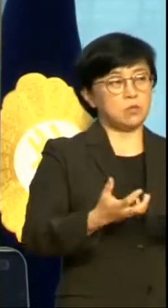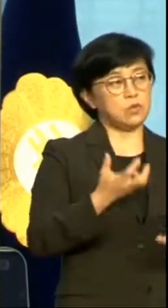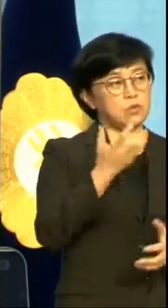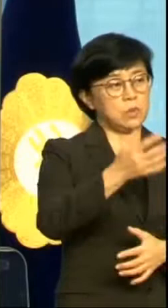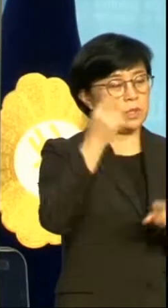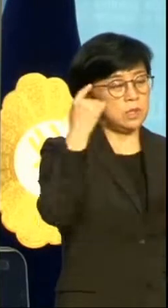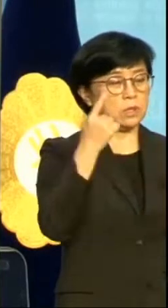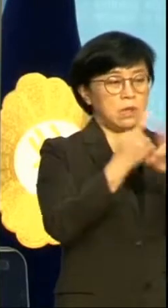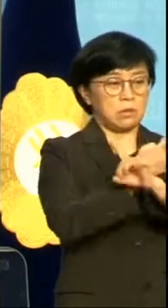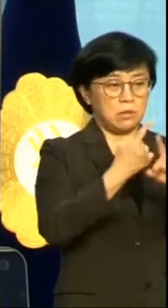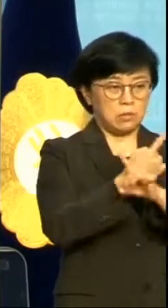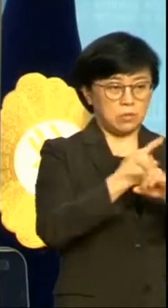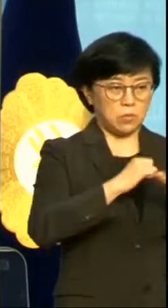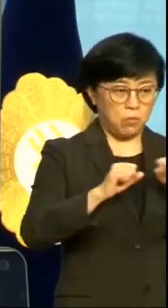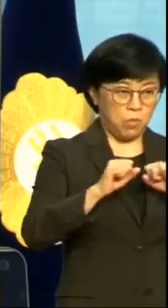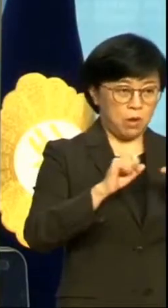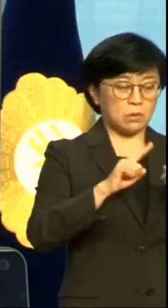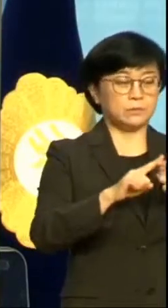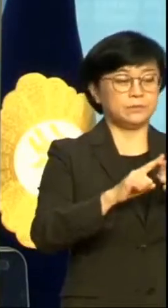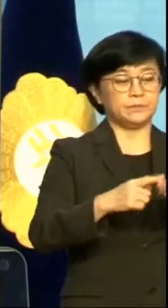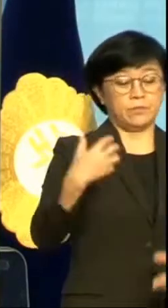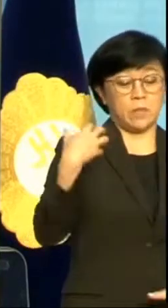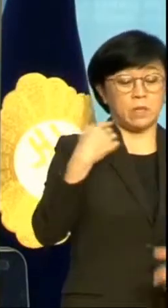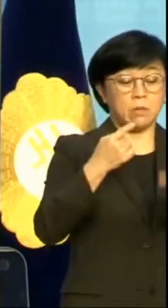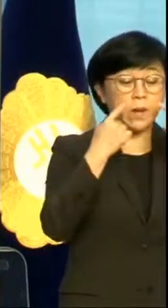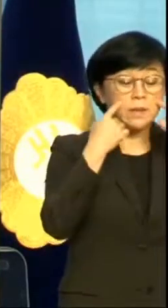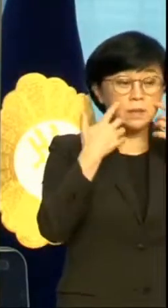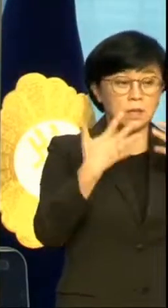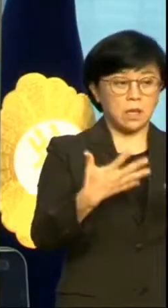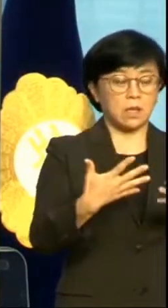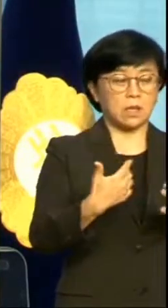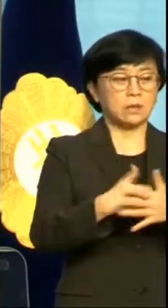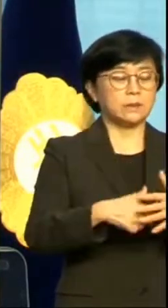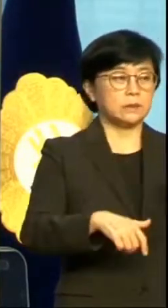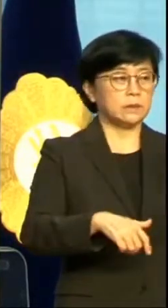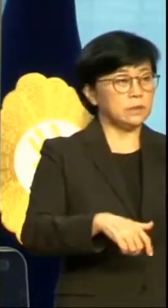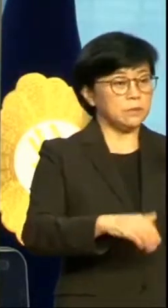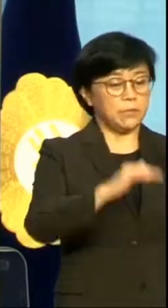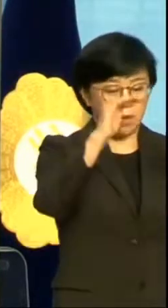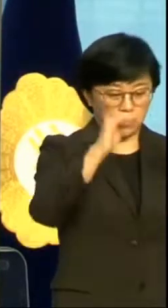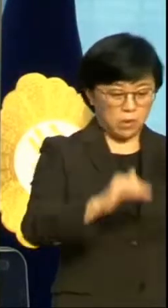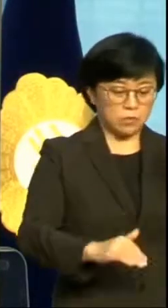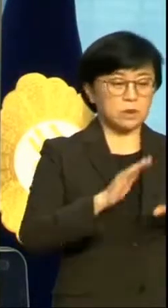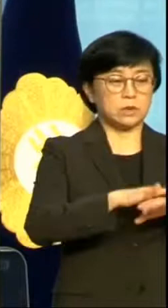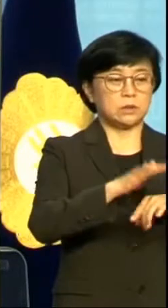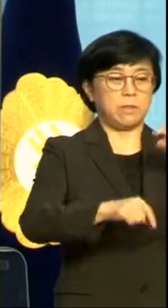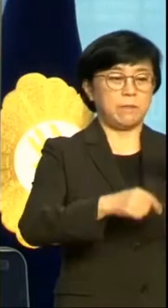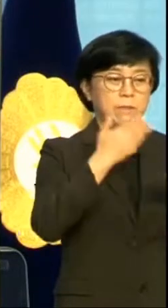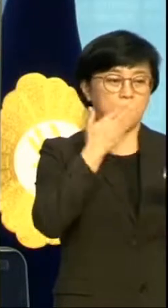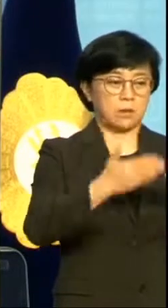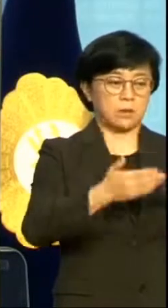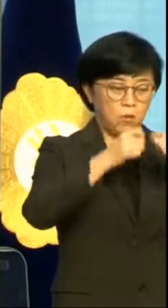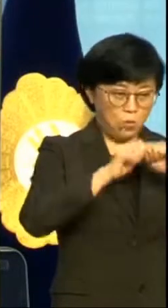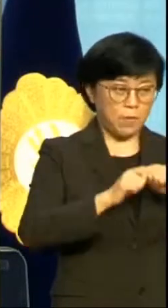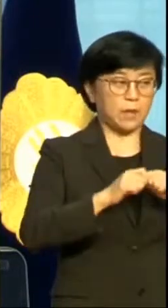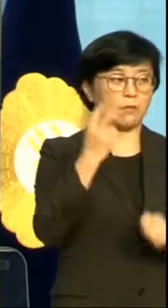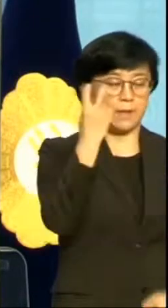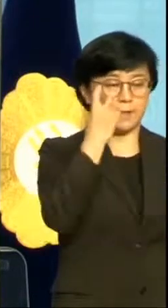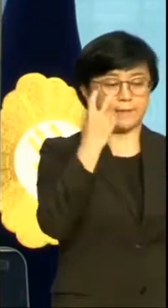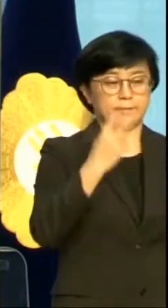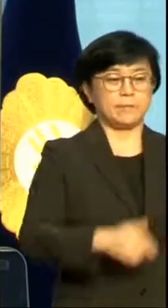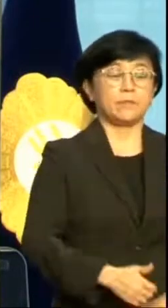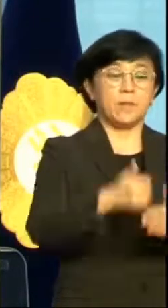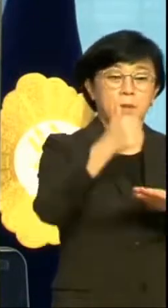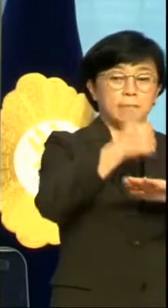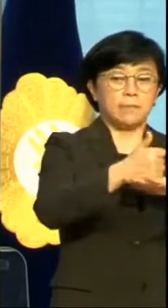입주자대표 자에 관한 강화 및 책임 여가 등 10대 실천 과제도 차질 없이 진행될 수 있도록 꼼꼼하게 챙기게 씁니다